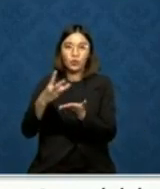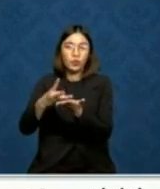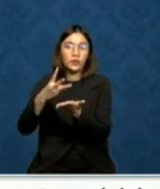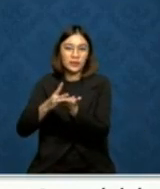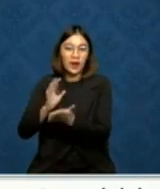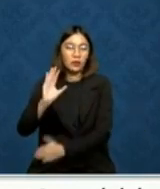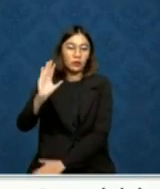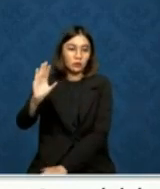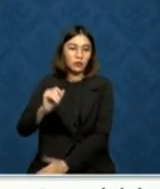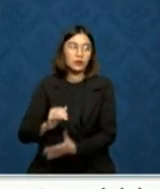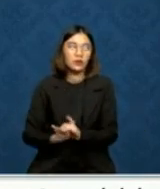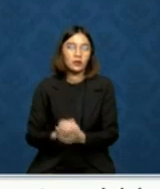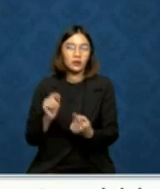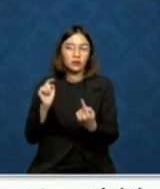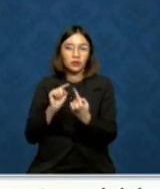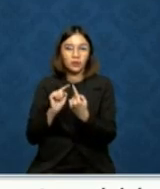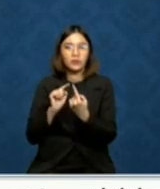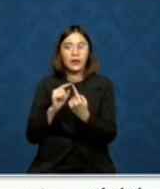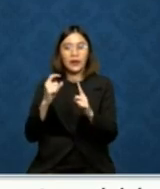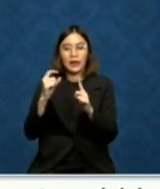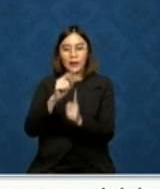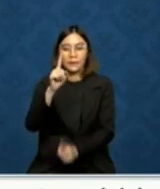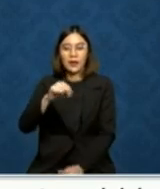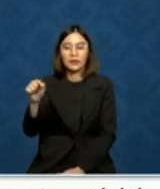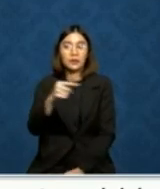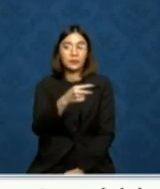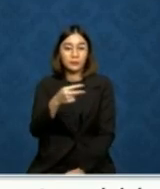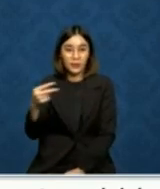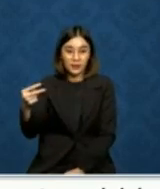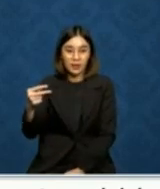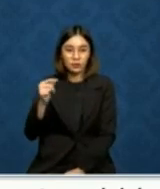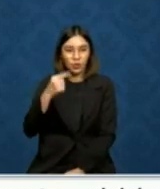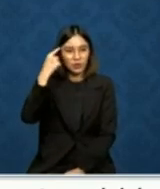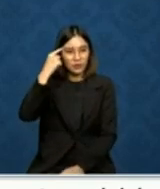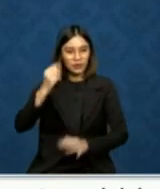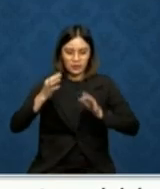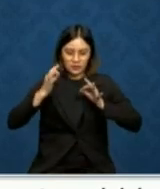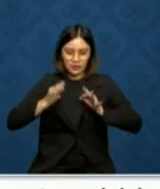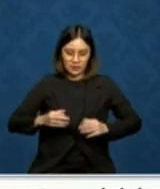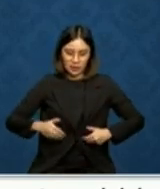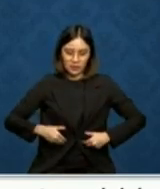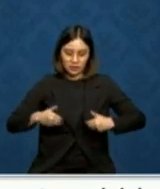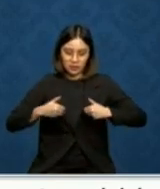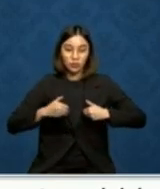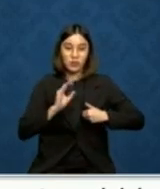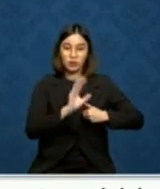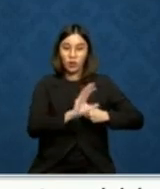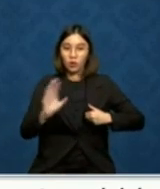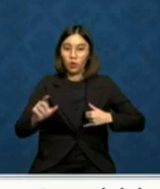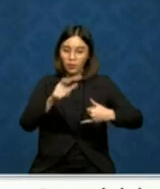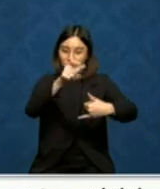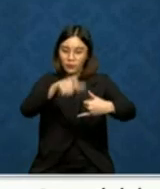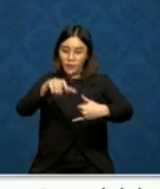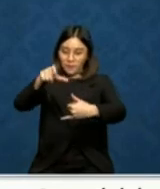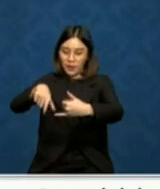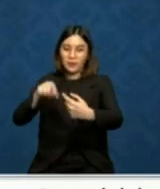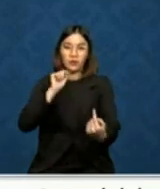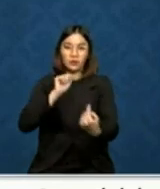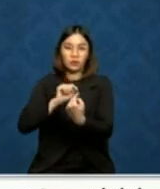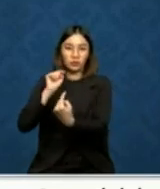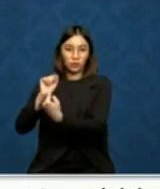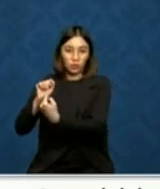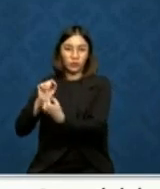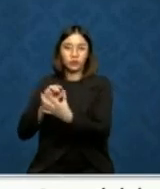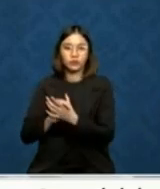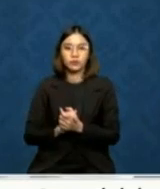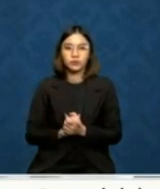การก็คือเรื่องของ self determination ในการตัดสินใจดำเนินชีวิตในอัตลักษณ์ทางเพศให้สอดคล้องกับเพศส